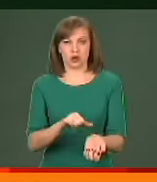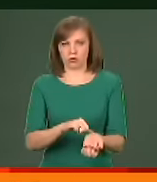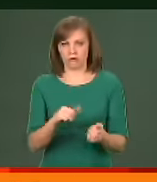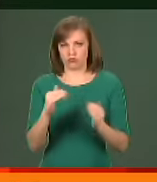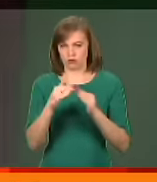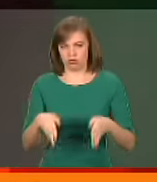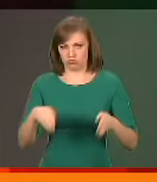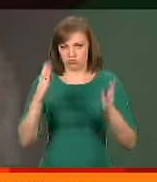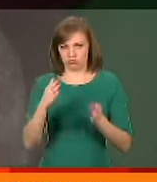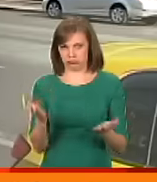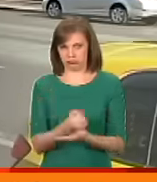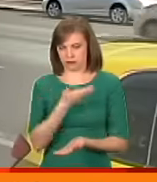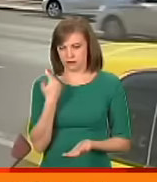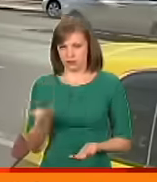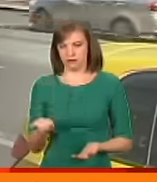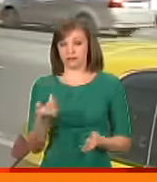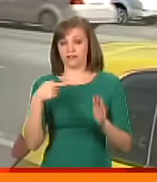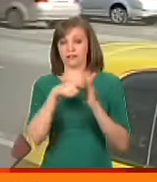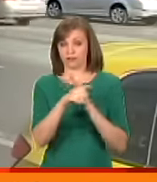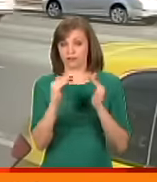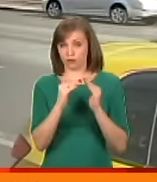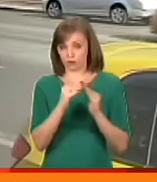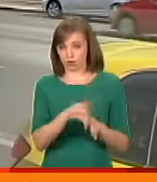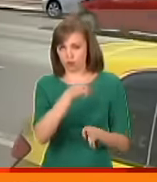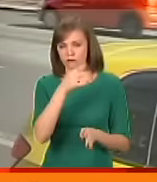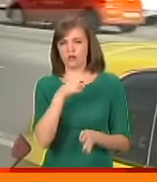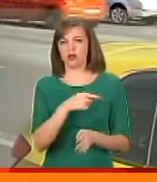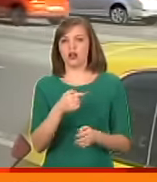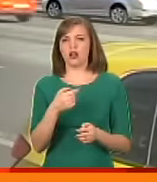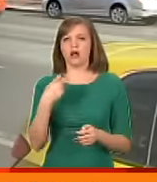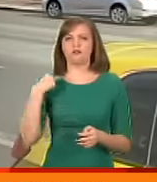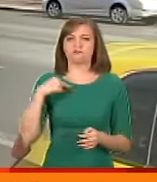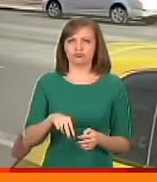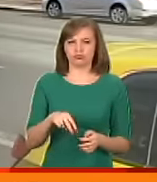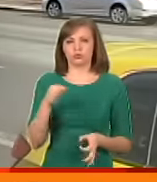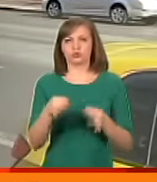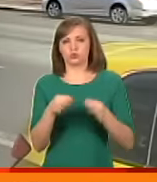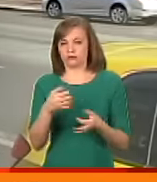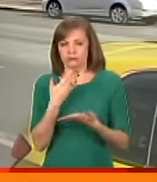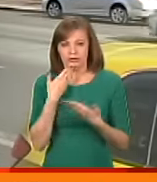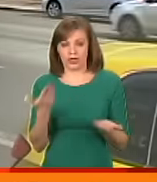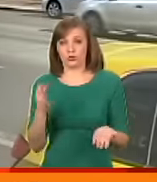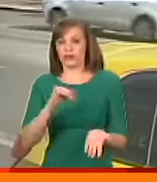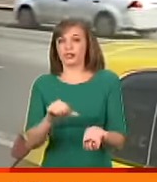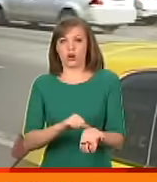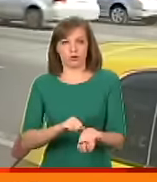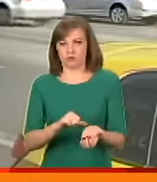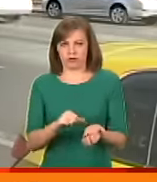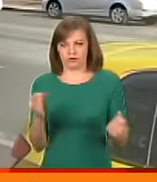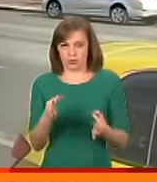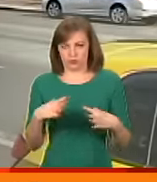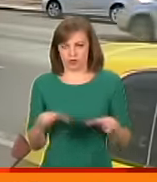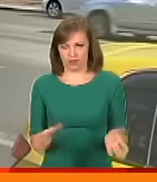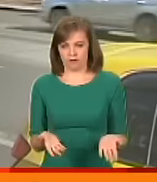серед мешканців будинку не знайшли. В цьому домі раніше судимих в этом подъезде нету, и наркоманов никогда не